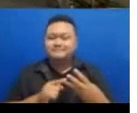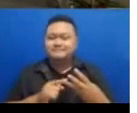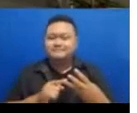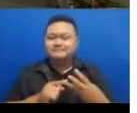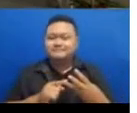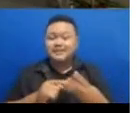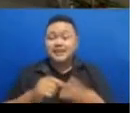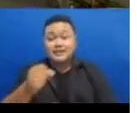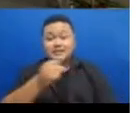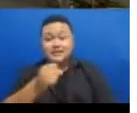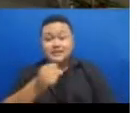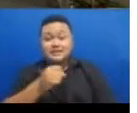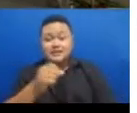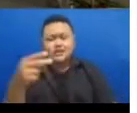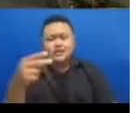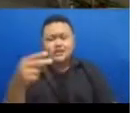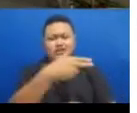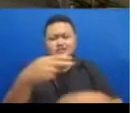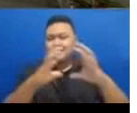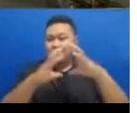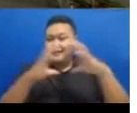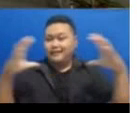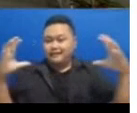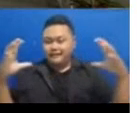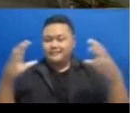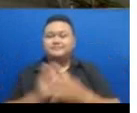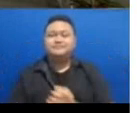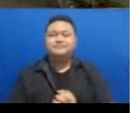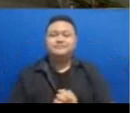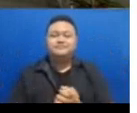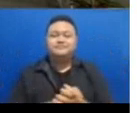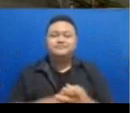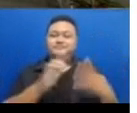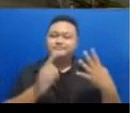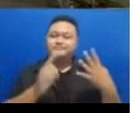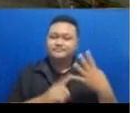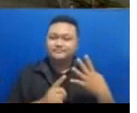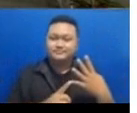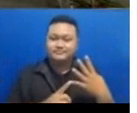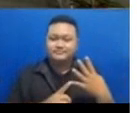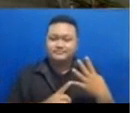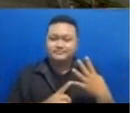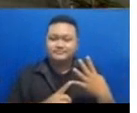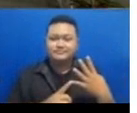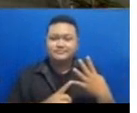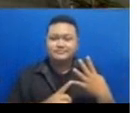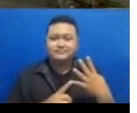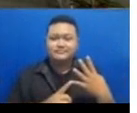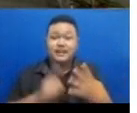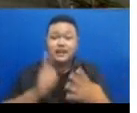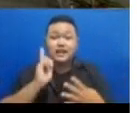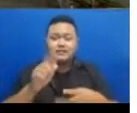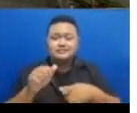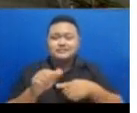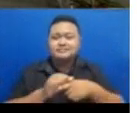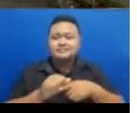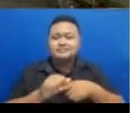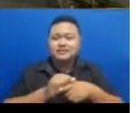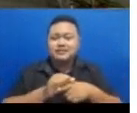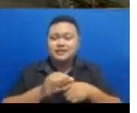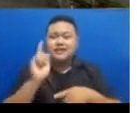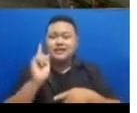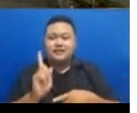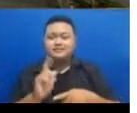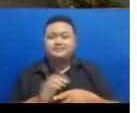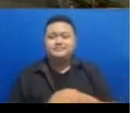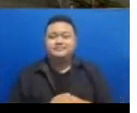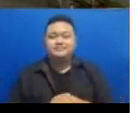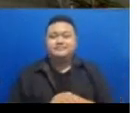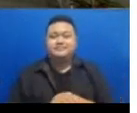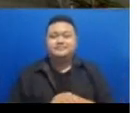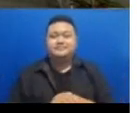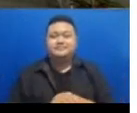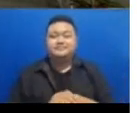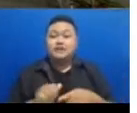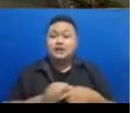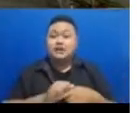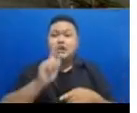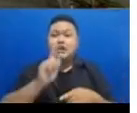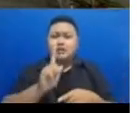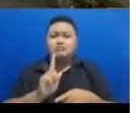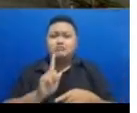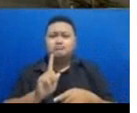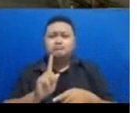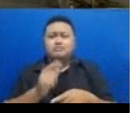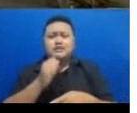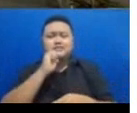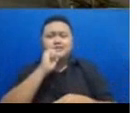Raya, kemudian ada training yang nantinya akan dibawakan oleh Bapak Adi Respati. Training hari ini adalah